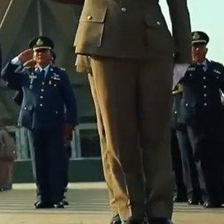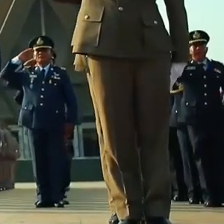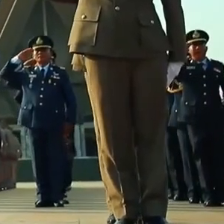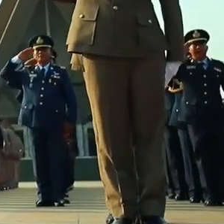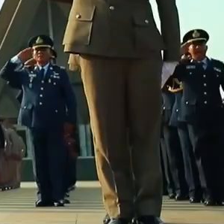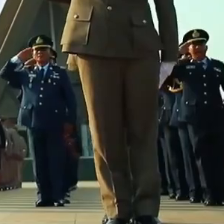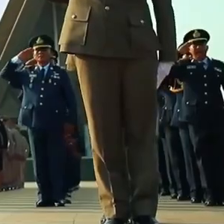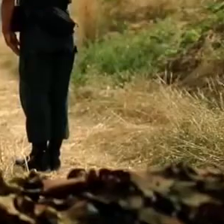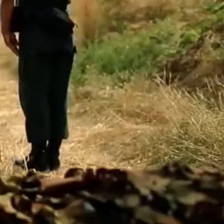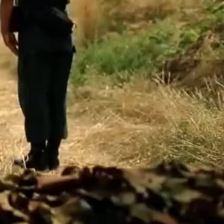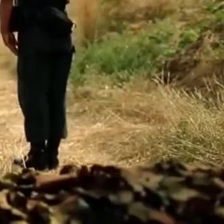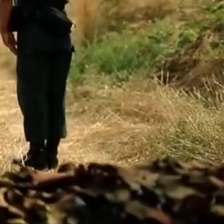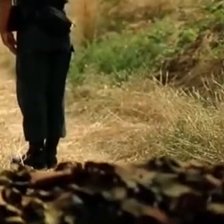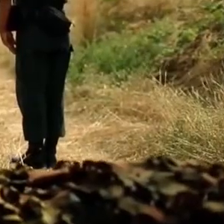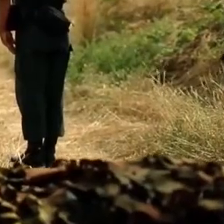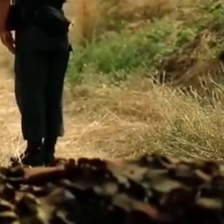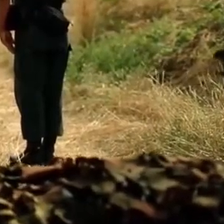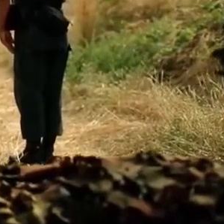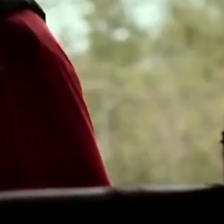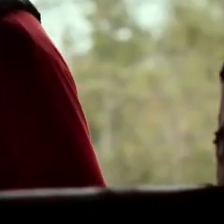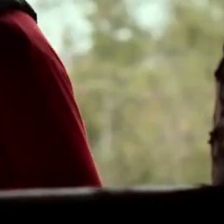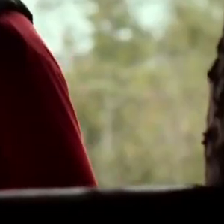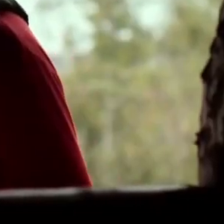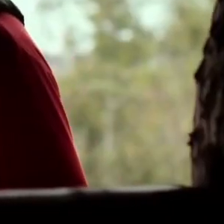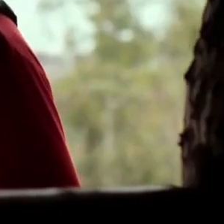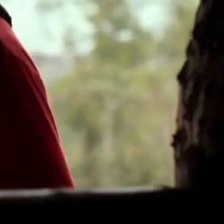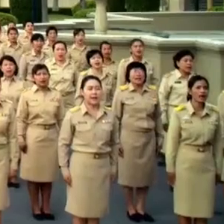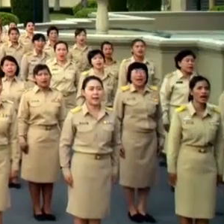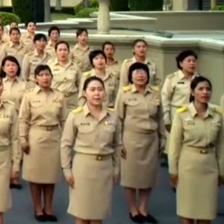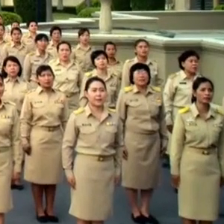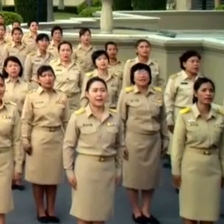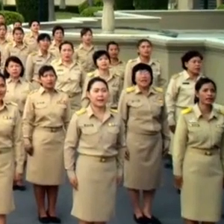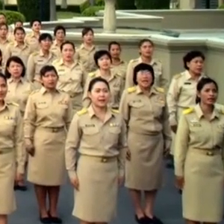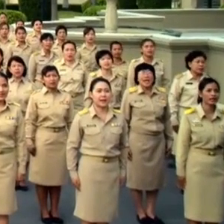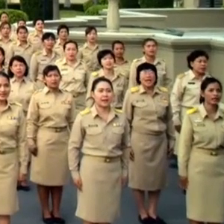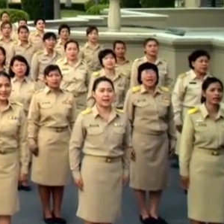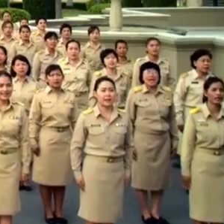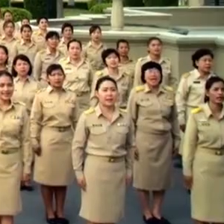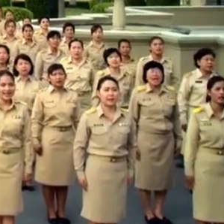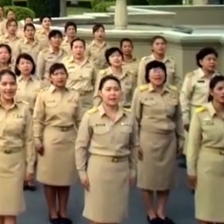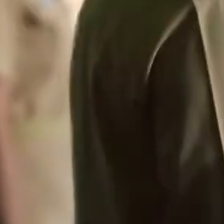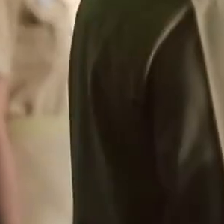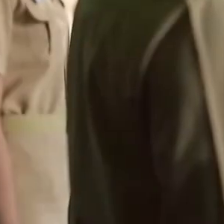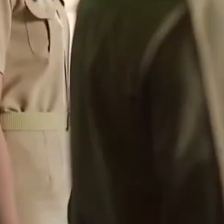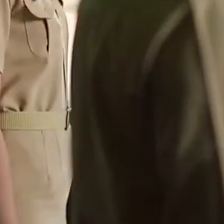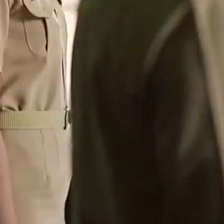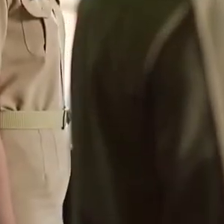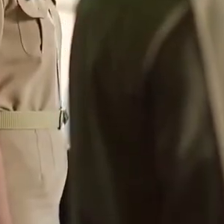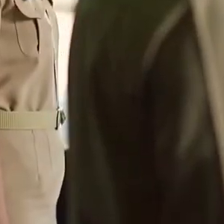ถึงรบไม่ก่าเอกราชจักไม่ให้ใครคนี